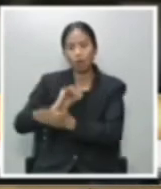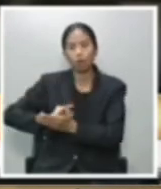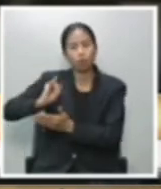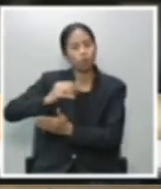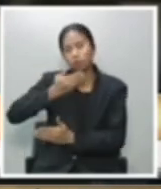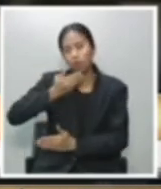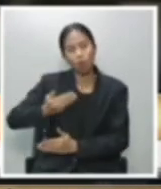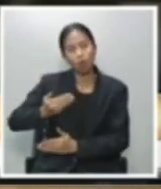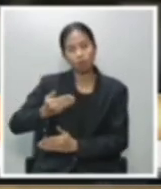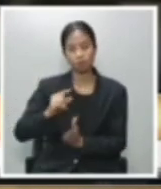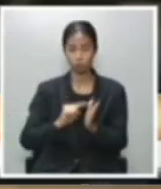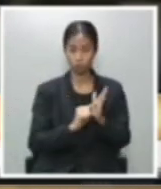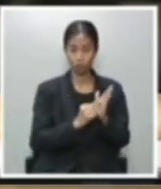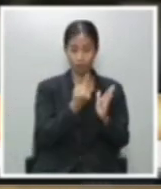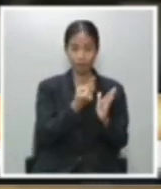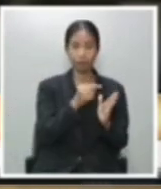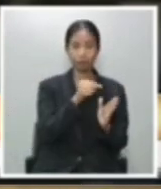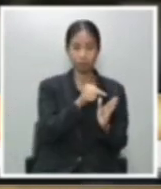าณ20ครั้ง